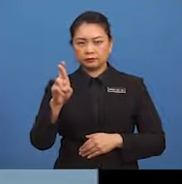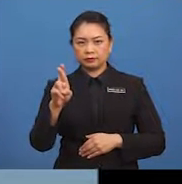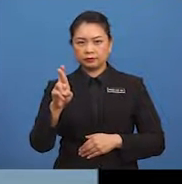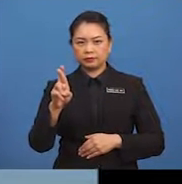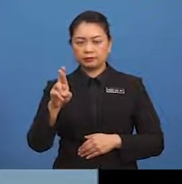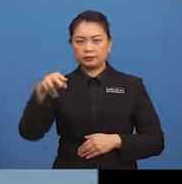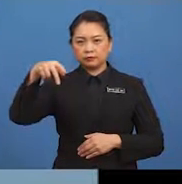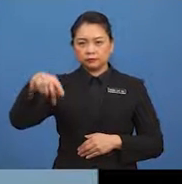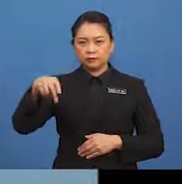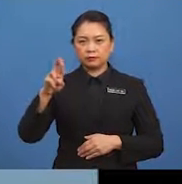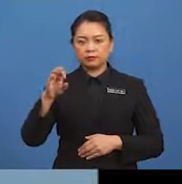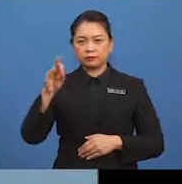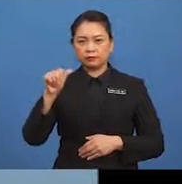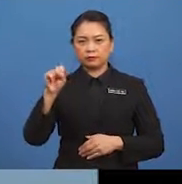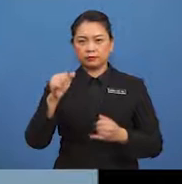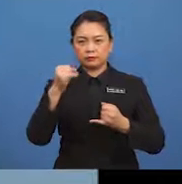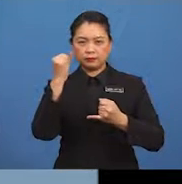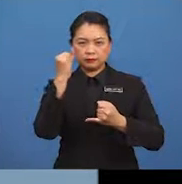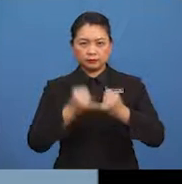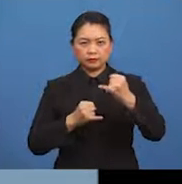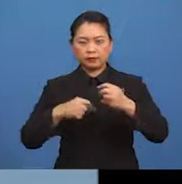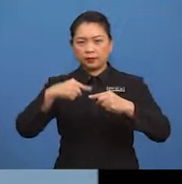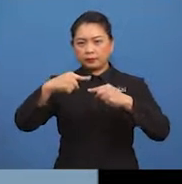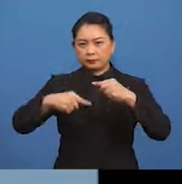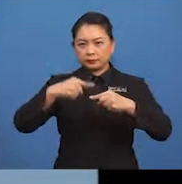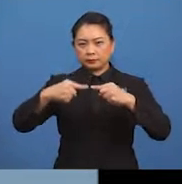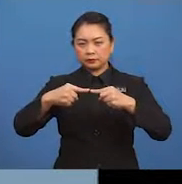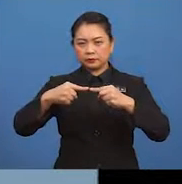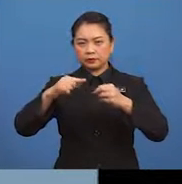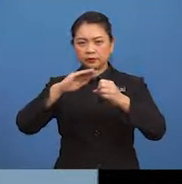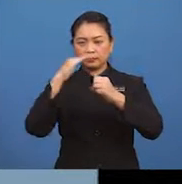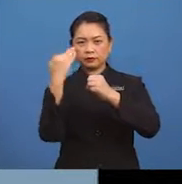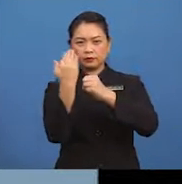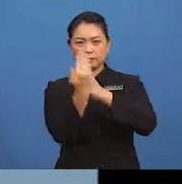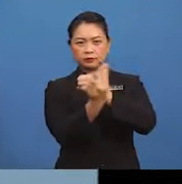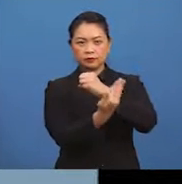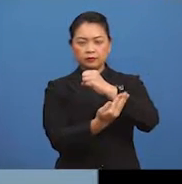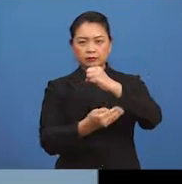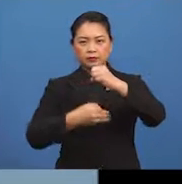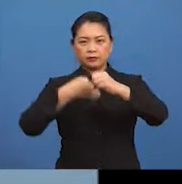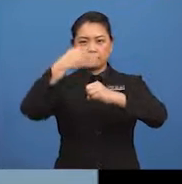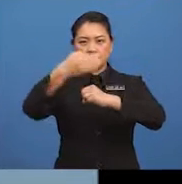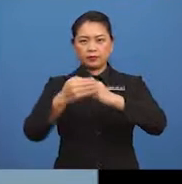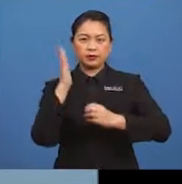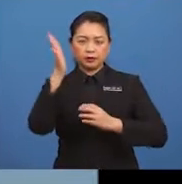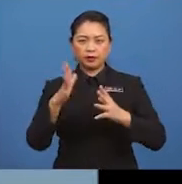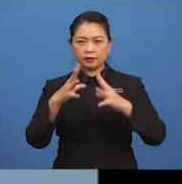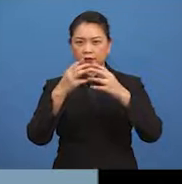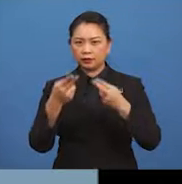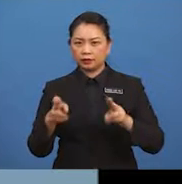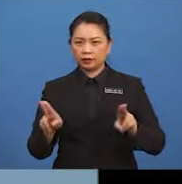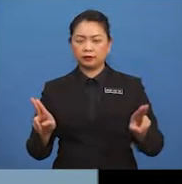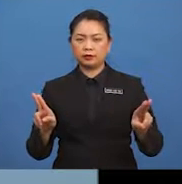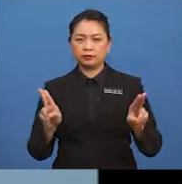Profasa akan berakhir apabila membran nukleus terurai, nukleolus menghilang,